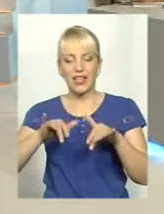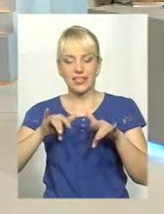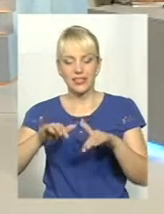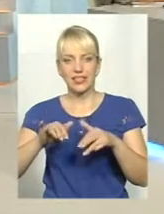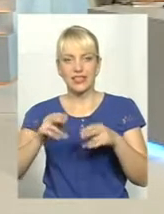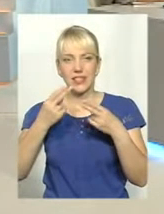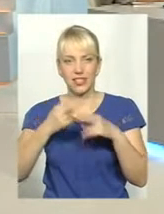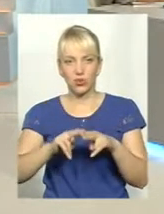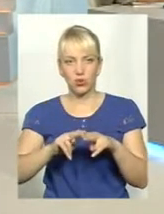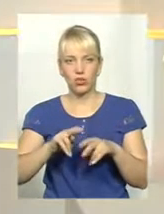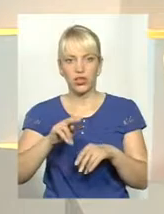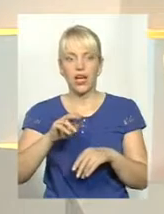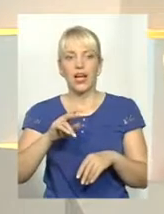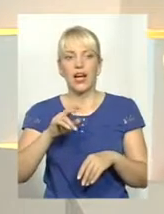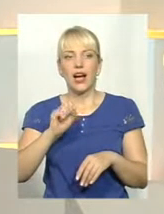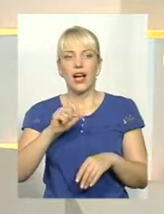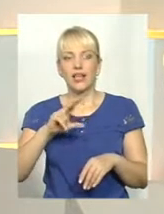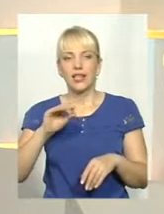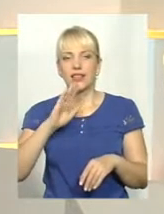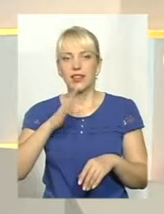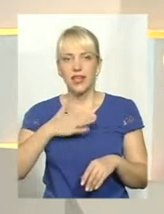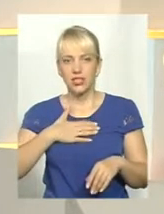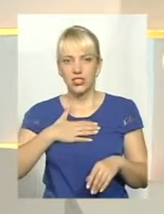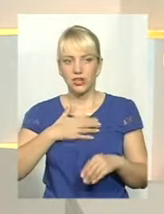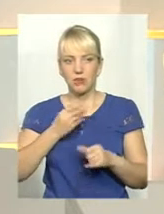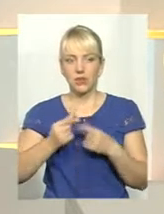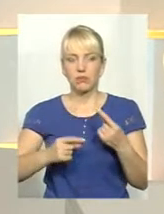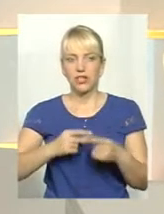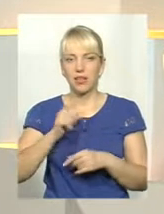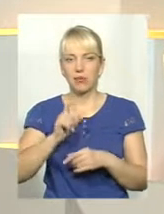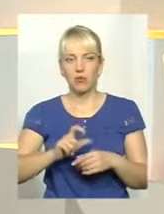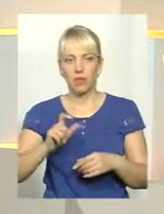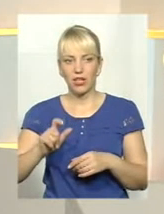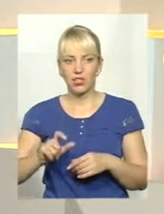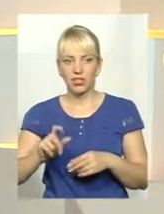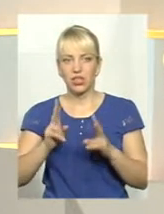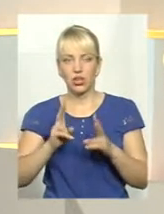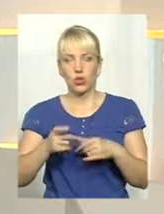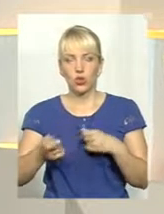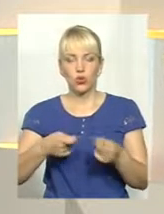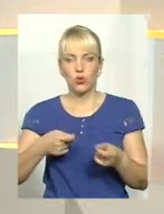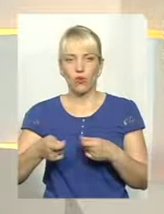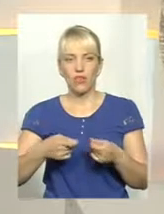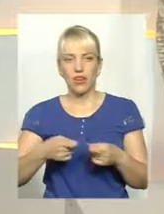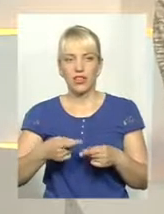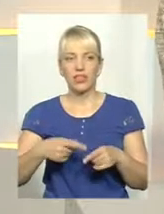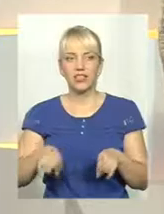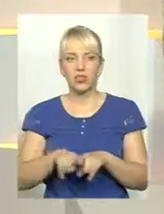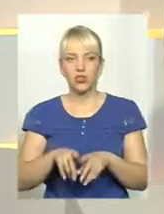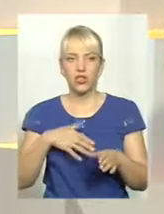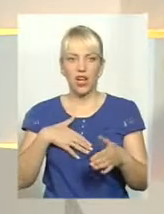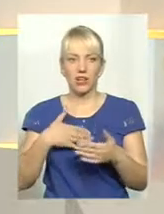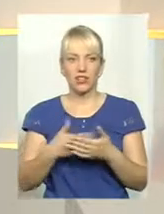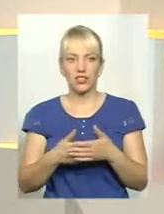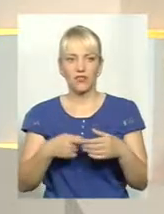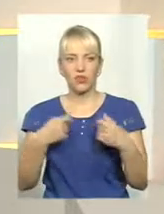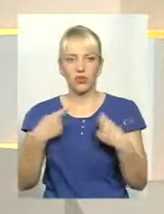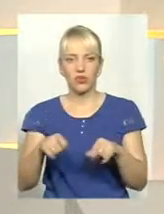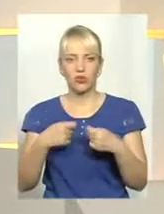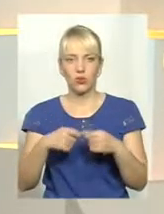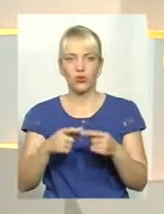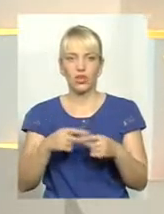себе саме в цьому напрямку і в цій галузі. Незабаром саме в Хмельницькому відбудеться безпосередньо, так, у нас цілий